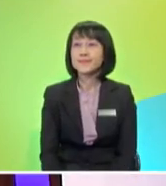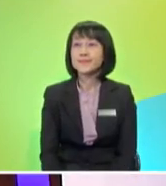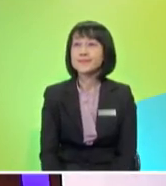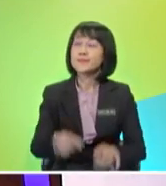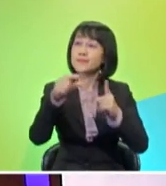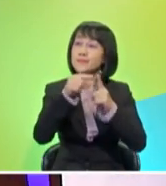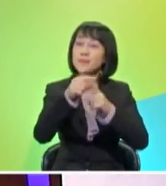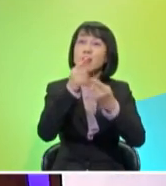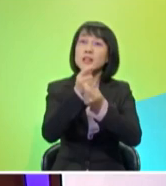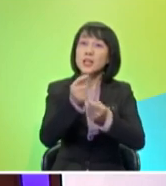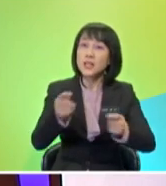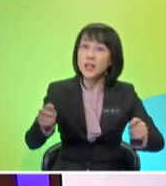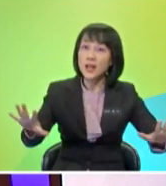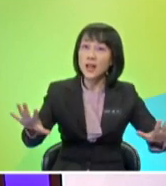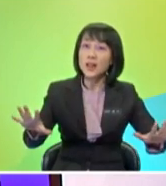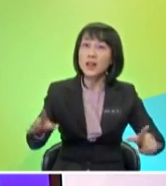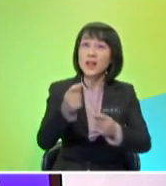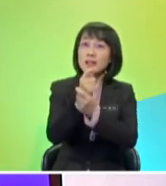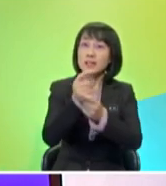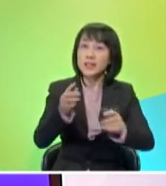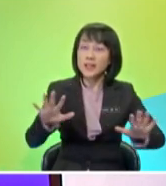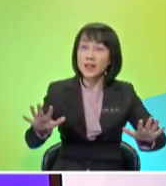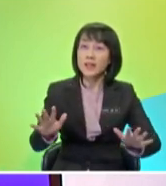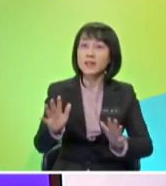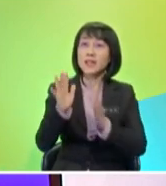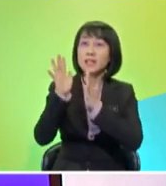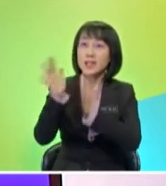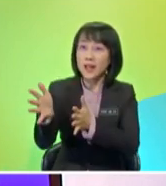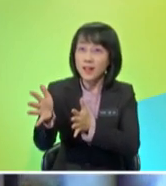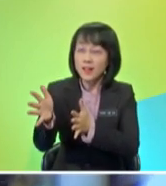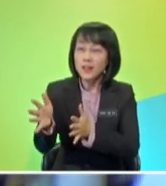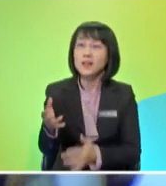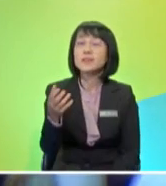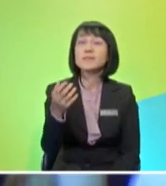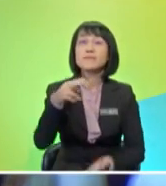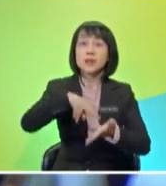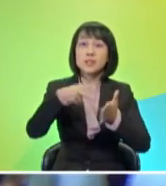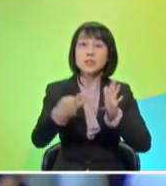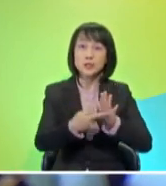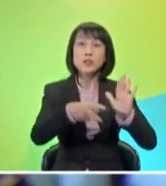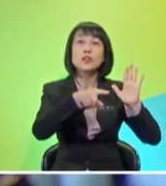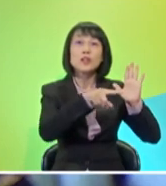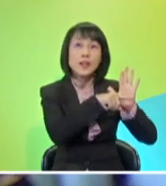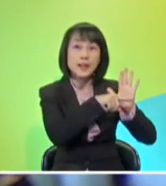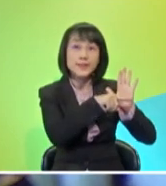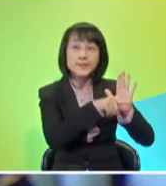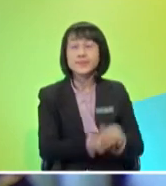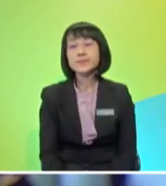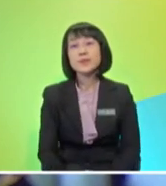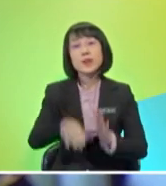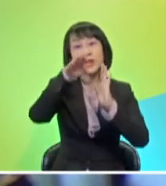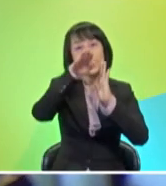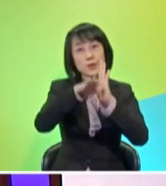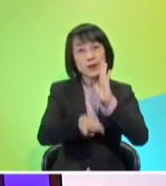perkataan tinggal. Tinggal. Okey, sini cikgu. Selain daripada itu, kurang